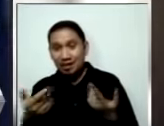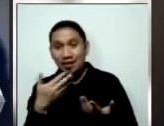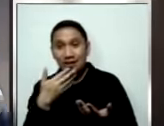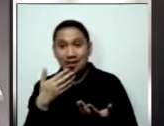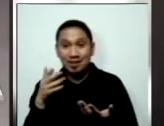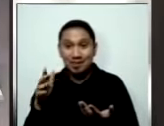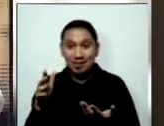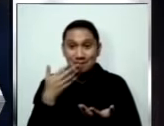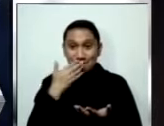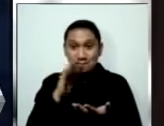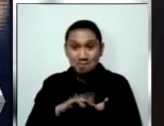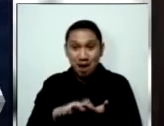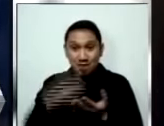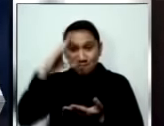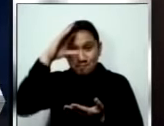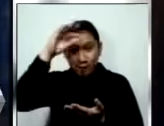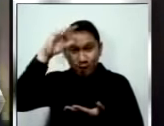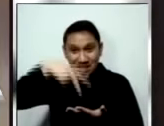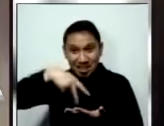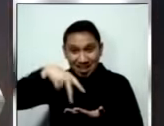Heras?